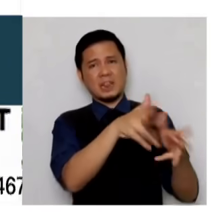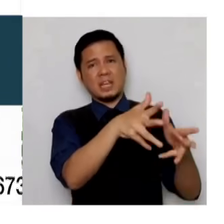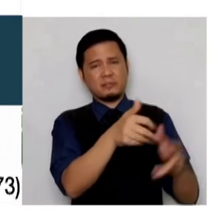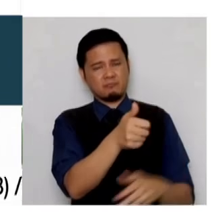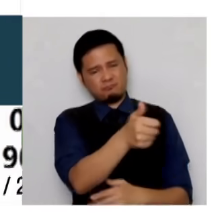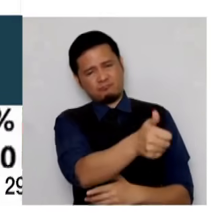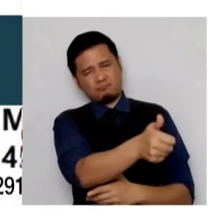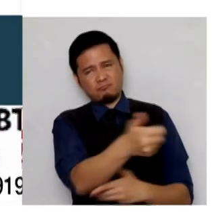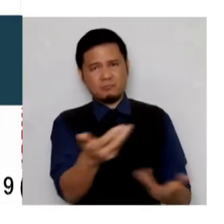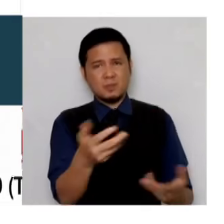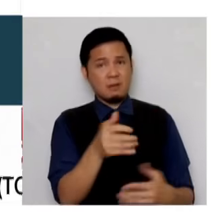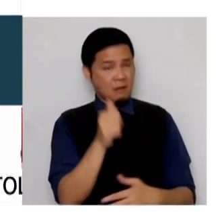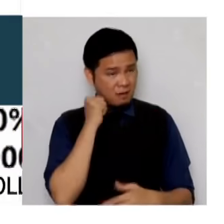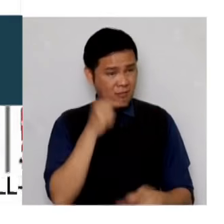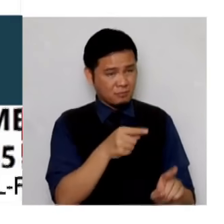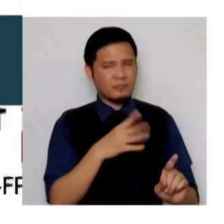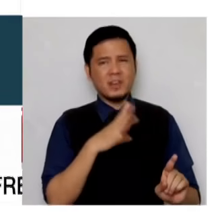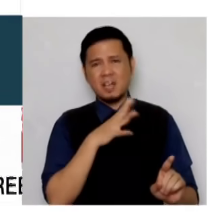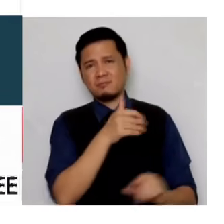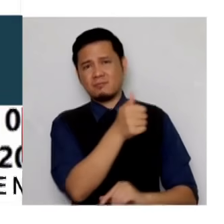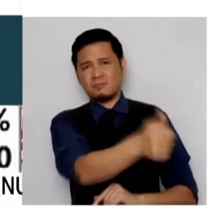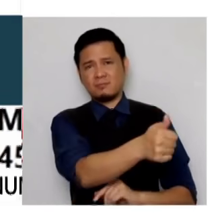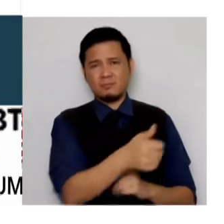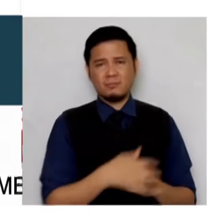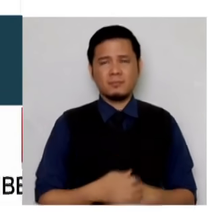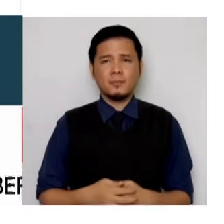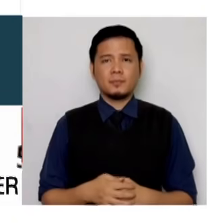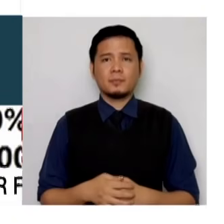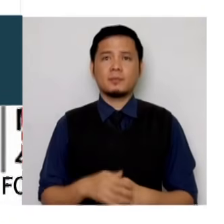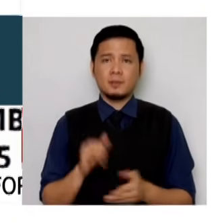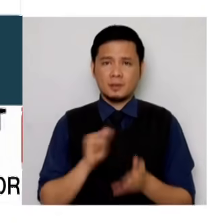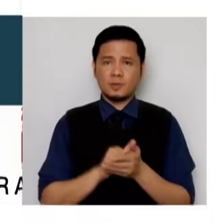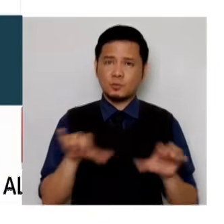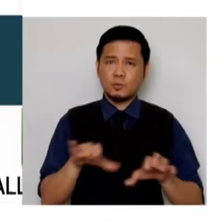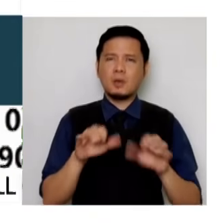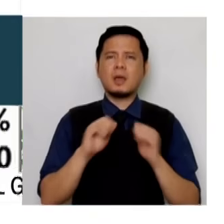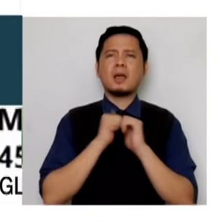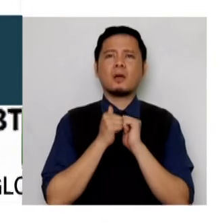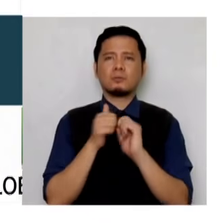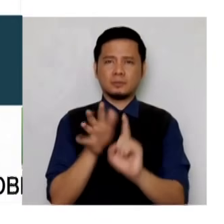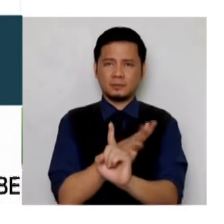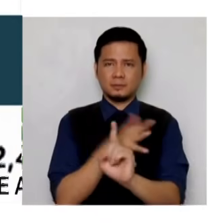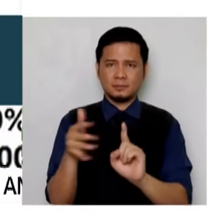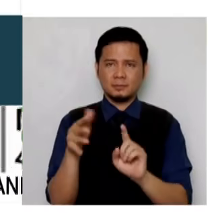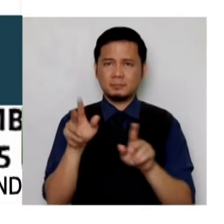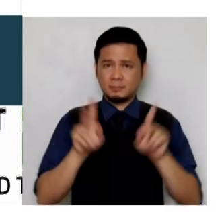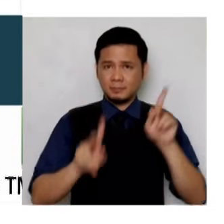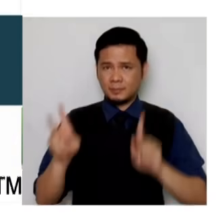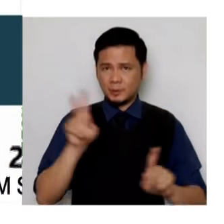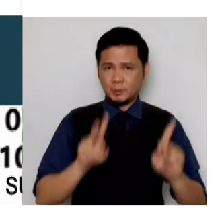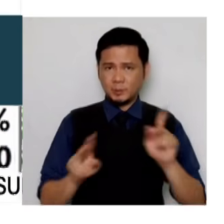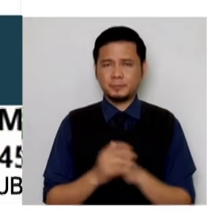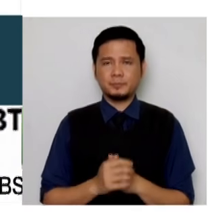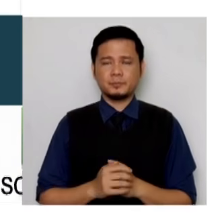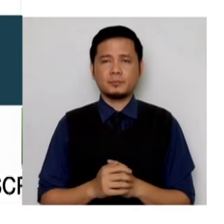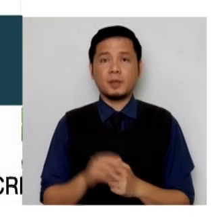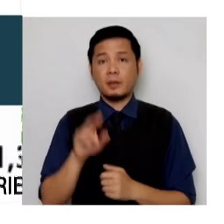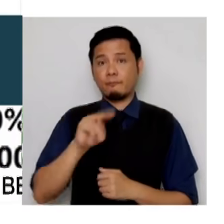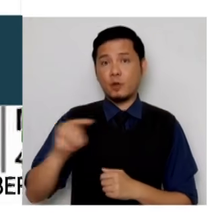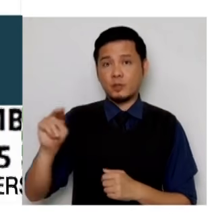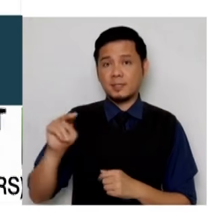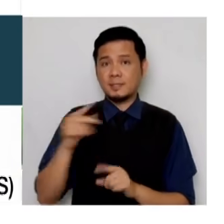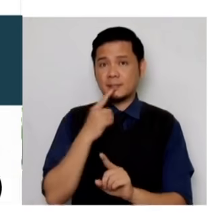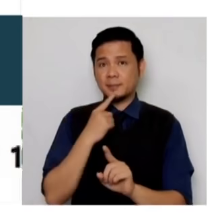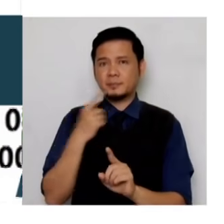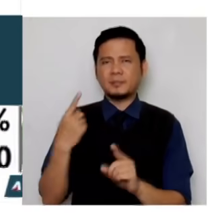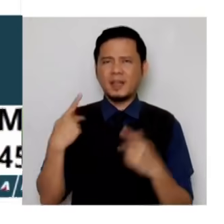magpabakuna kung ayaw niya. So, yun na nga ang sinasabi natin para makumbinsi yung tao. Kasi, tapos sinasabi namin sa Novotas, o ba't kayo natatakot